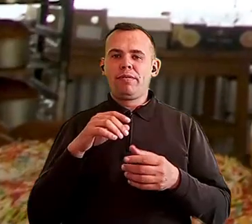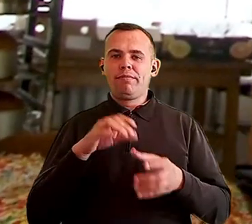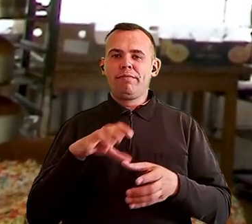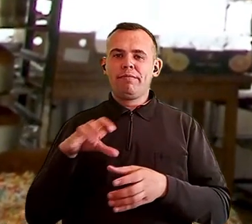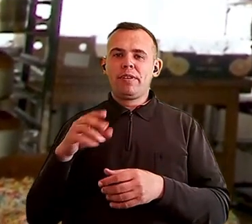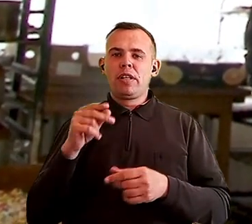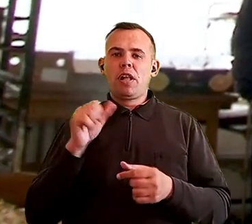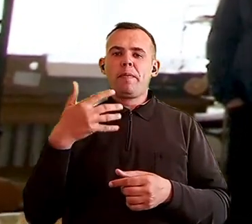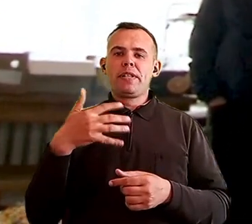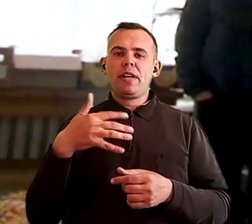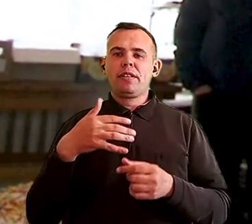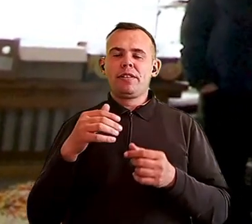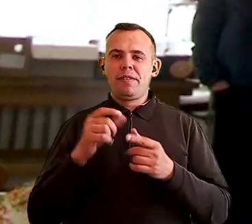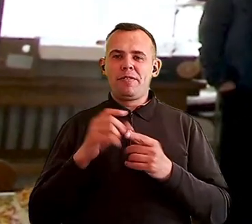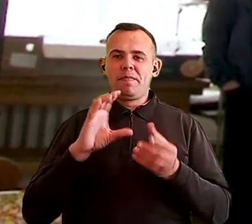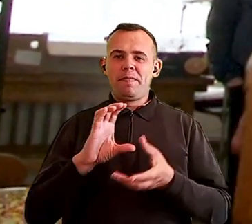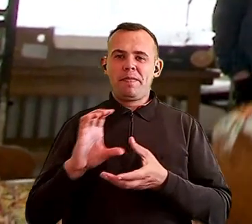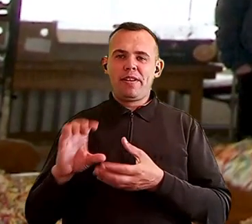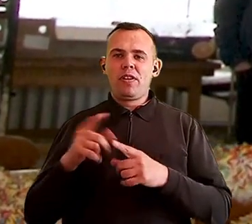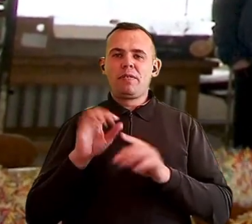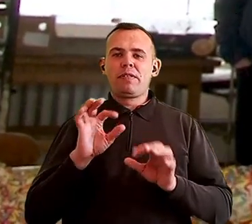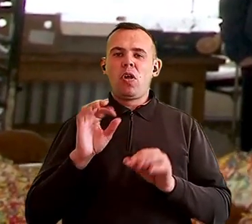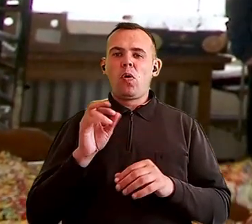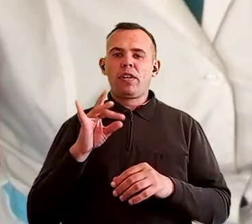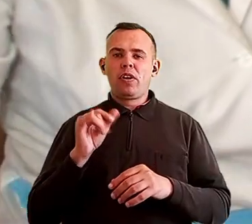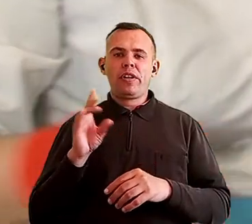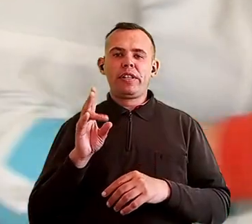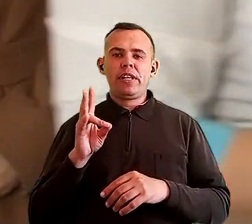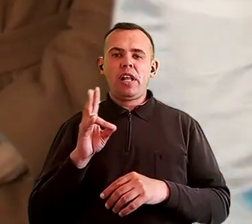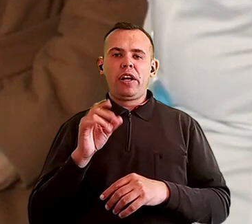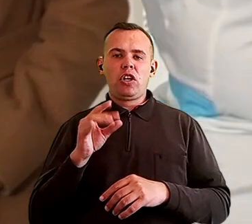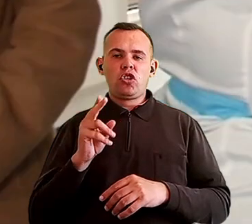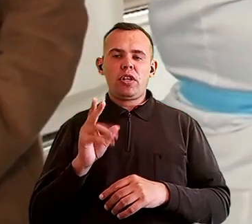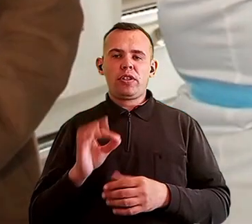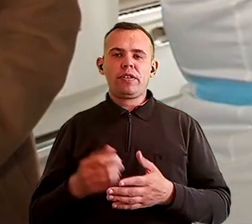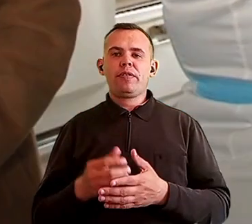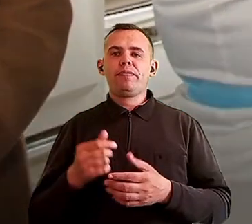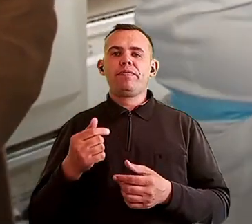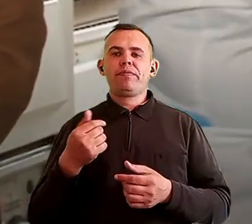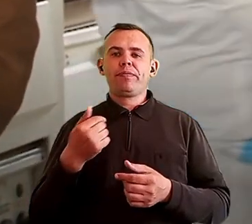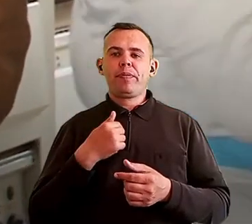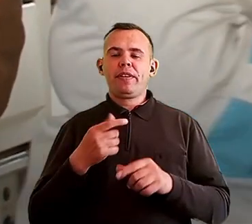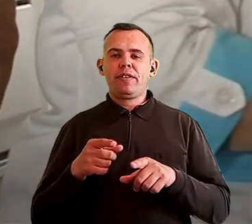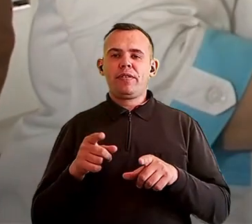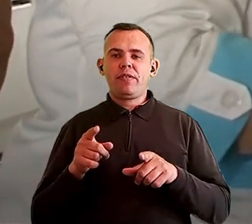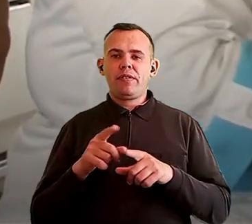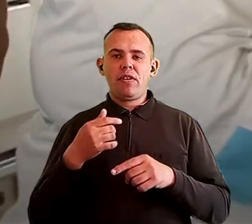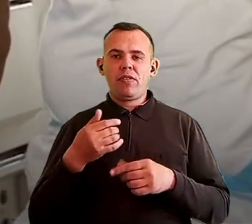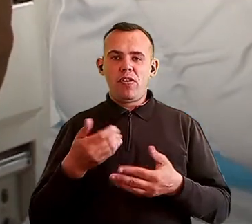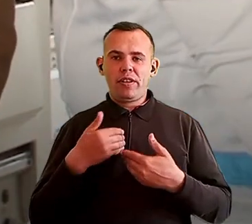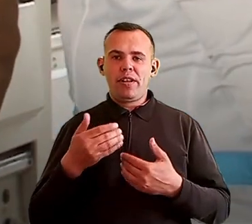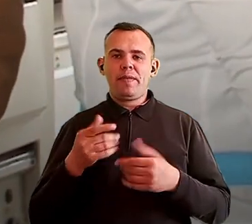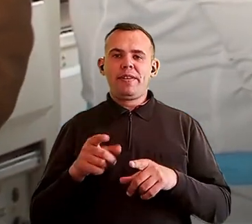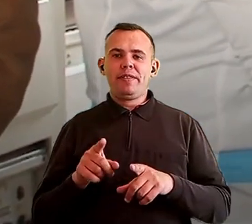600 грам, розповідає бригадирка-кондитерка Ніна Кириченко. Дуже стара рецептура, вона в нас віками,